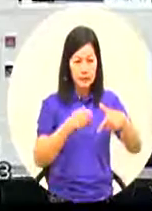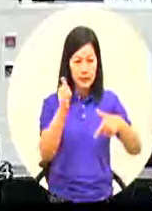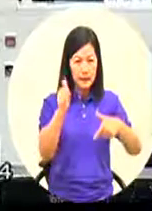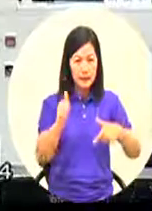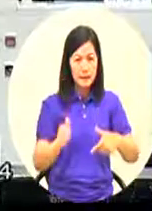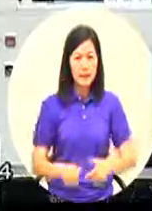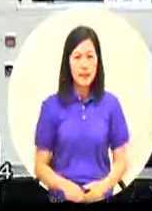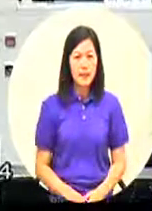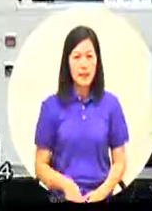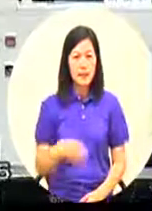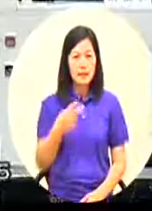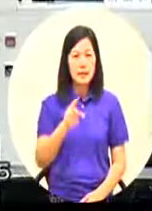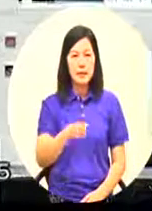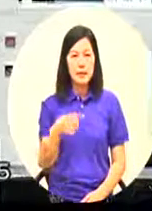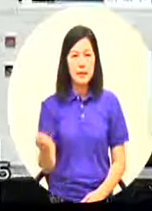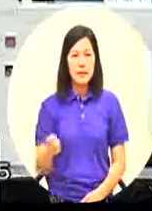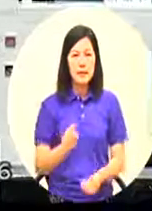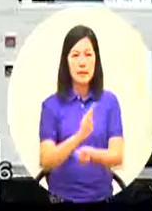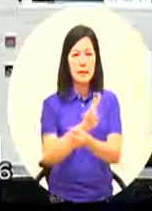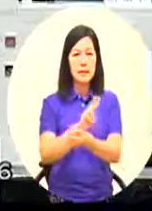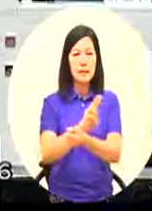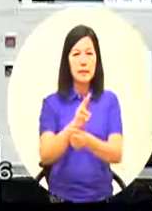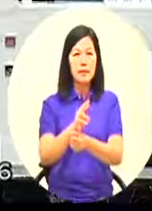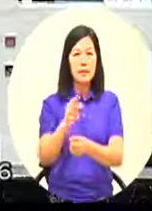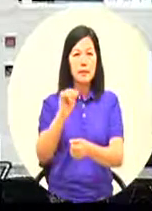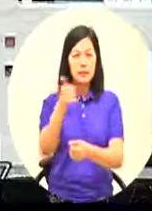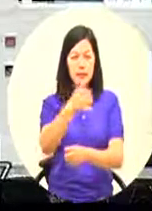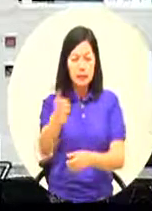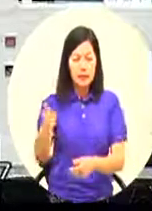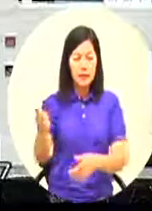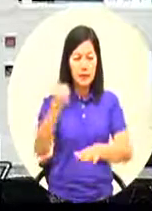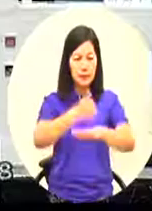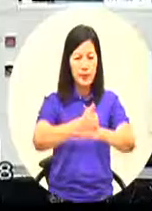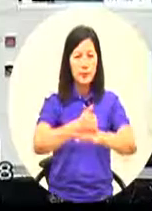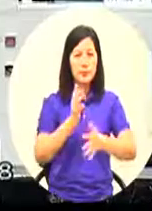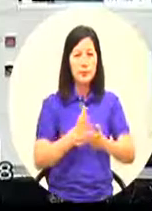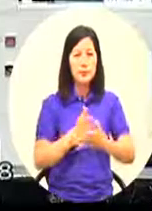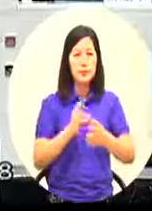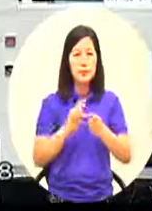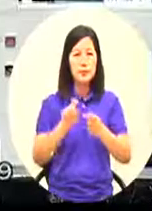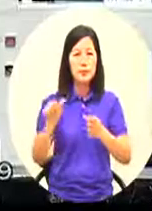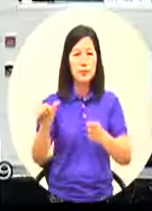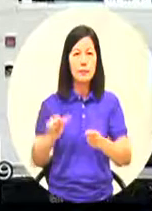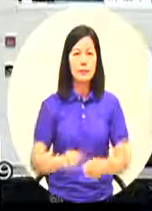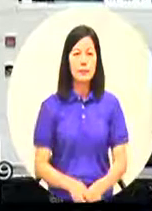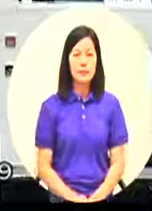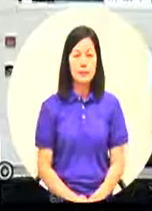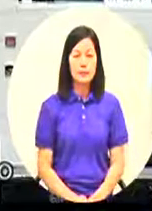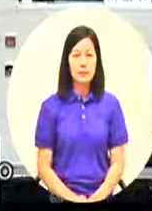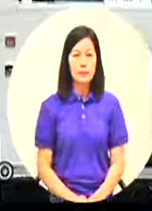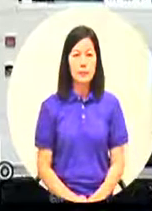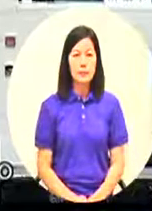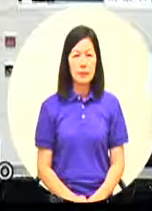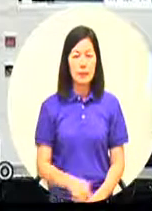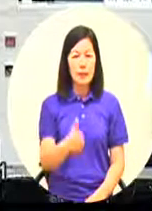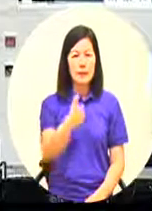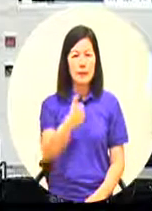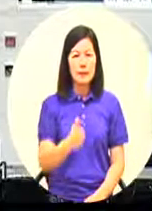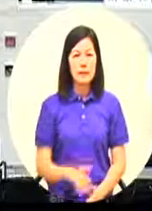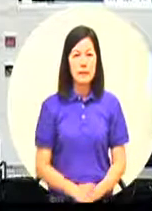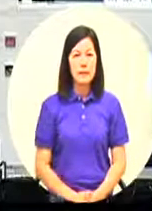府议员。接着请林明杰议员质询，时间十五分钟。 好，谢谢议